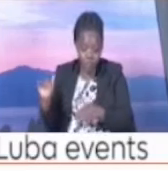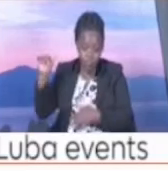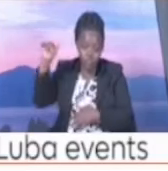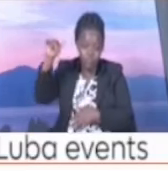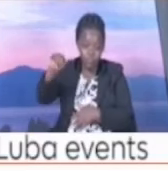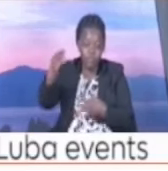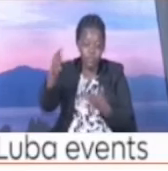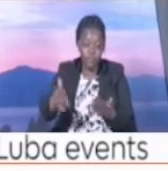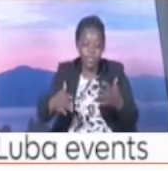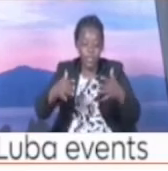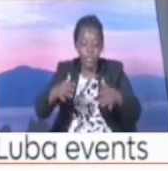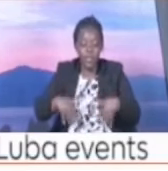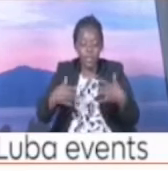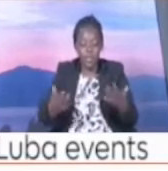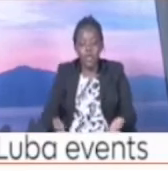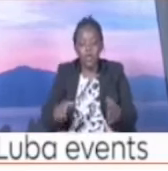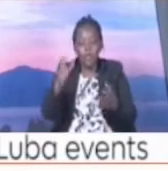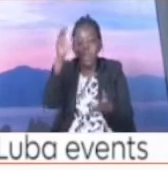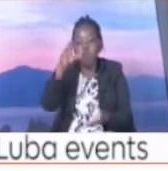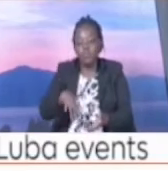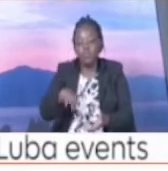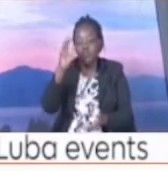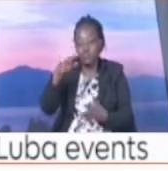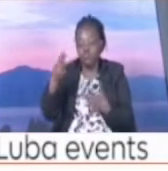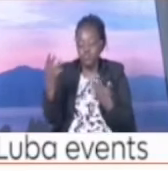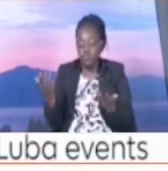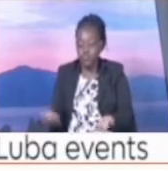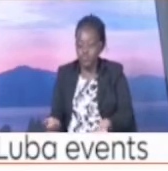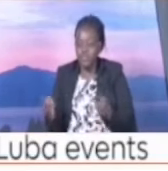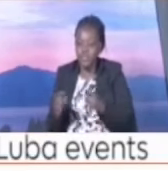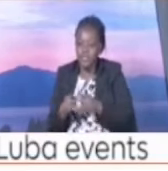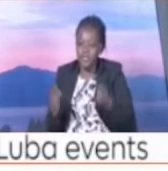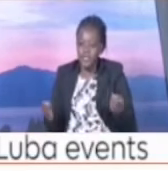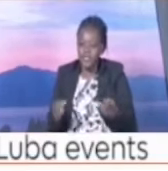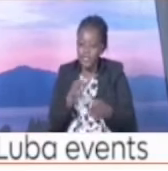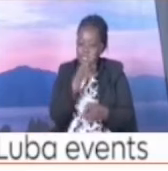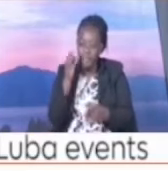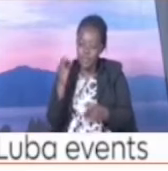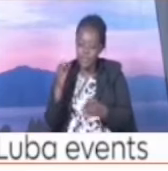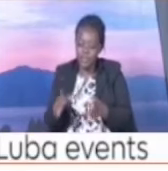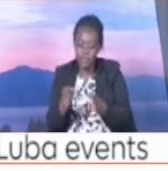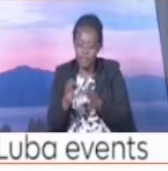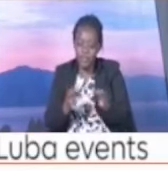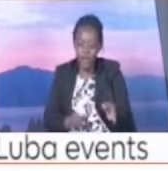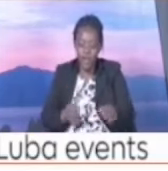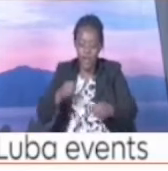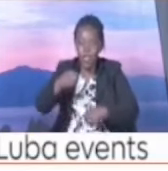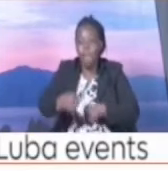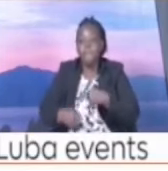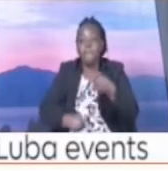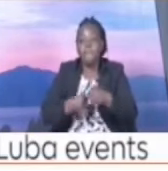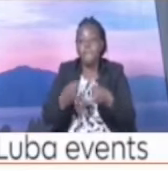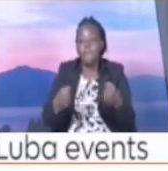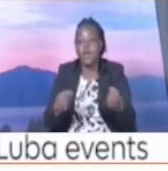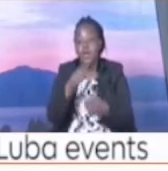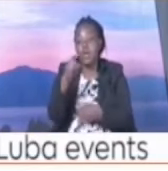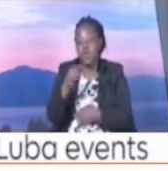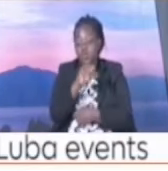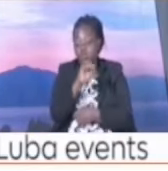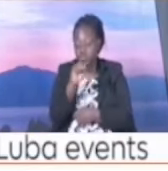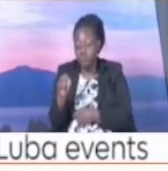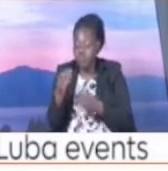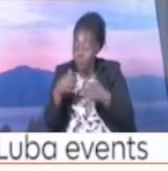kubeerayo ebyokusanyusa bouncing castles, wagenda kubeerayo zip lining, quad bikes, wagenda kubeerayo zoo. Ebisolo